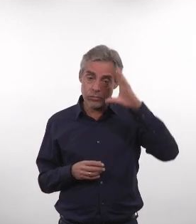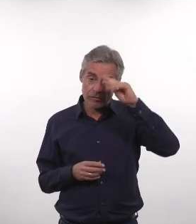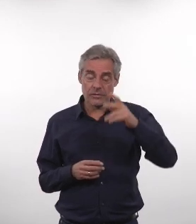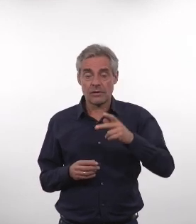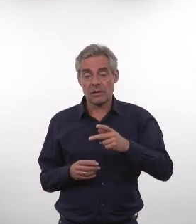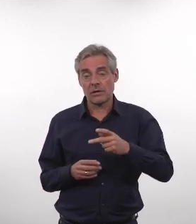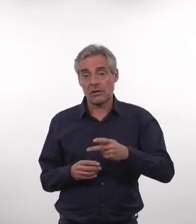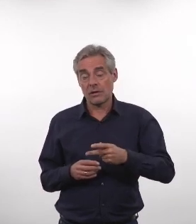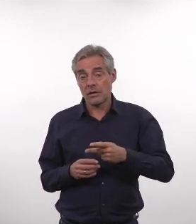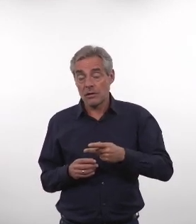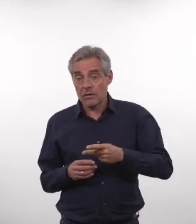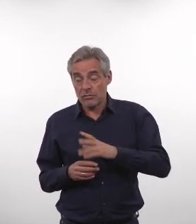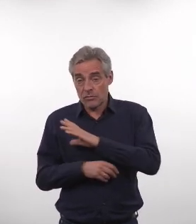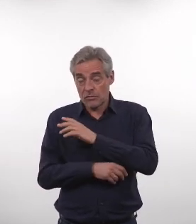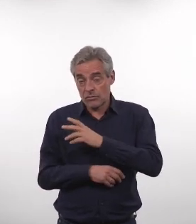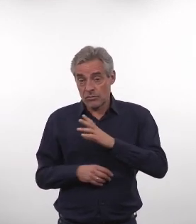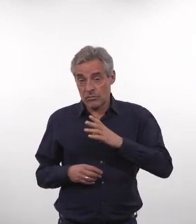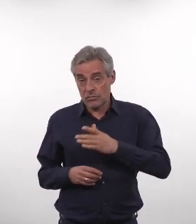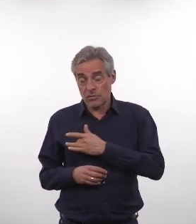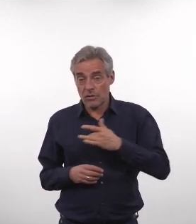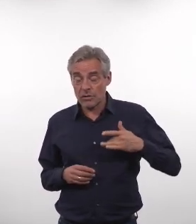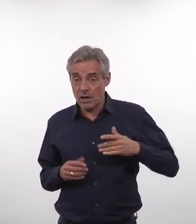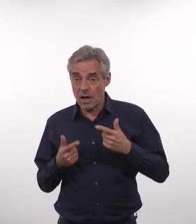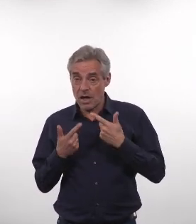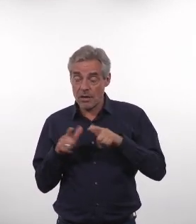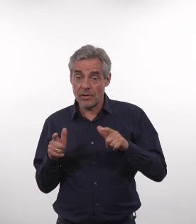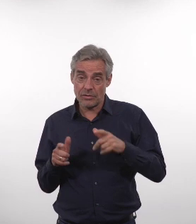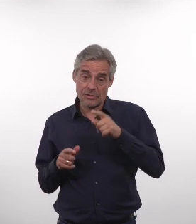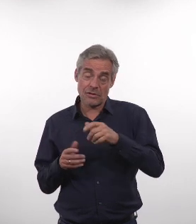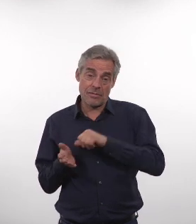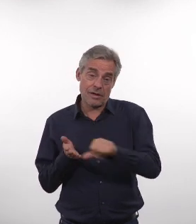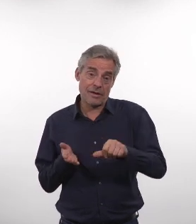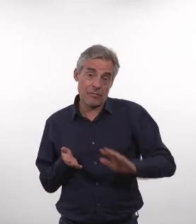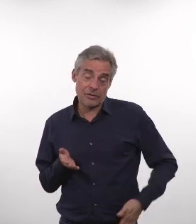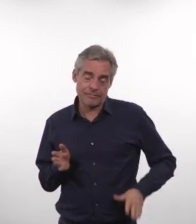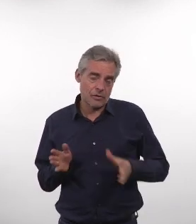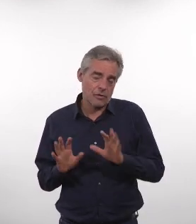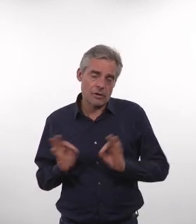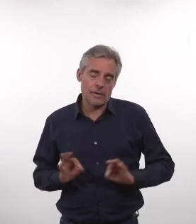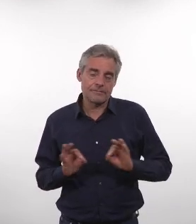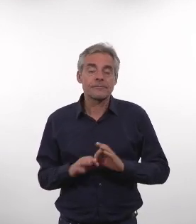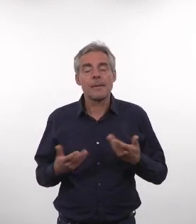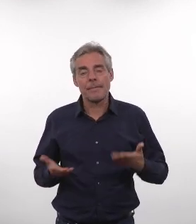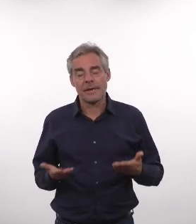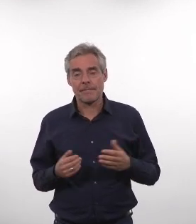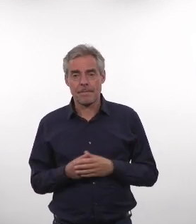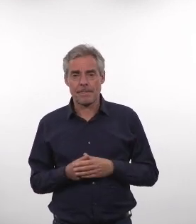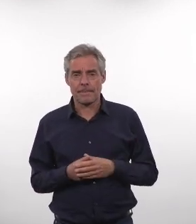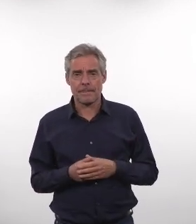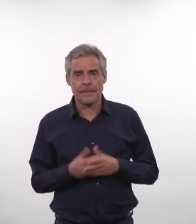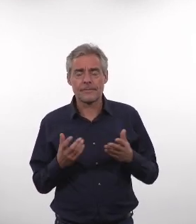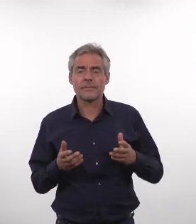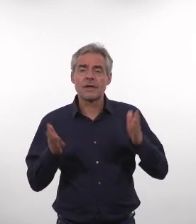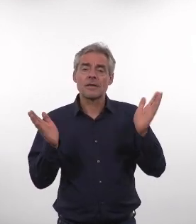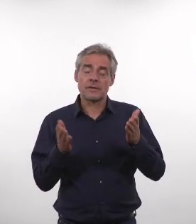tarification particulière, donc ça serait à leur charge. Donc pour l'instant, ça n'existe pas. Par contre, ce qu'il faut savoir, c'est qu'en